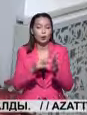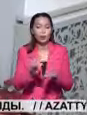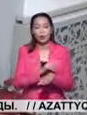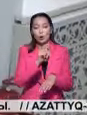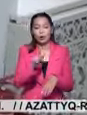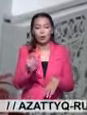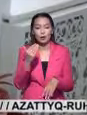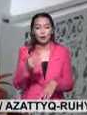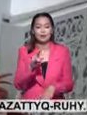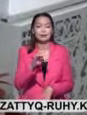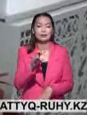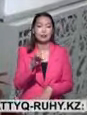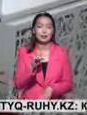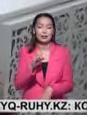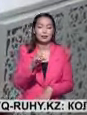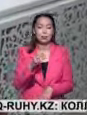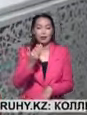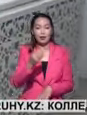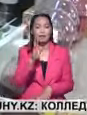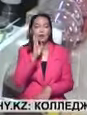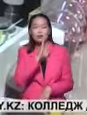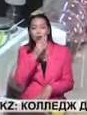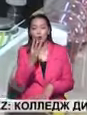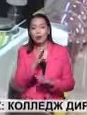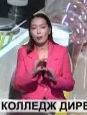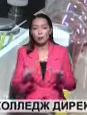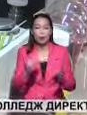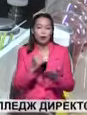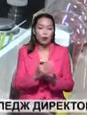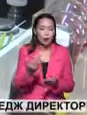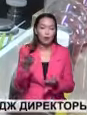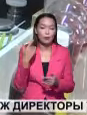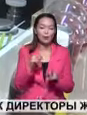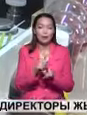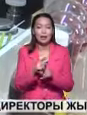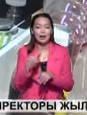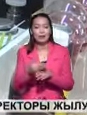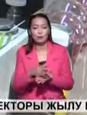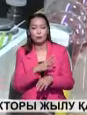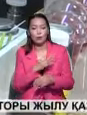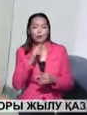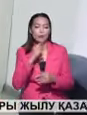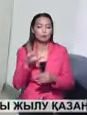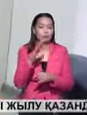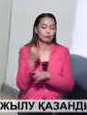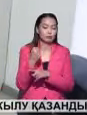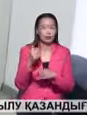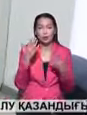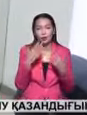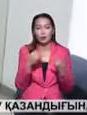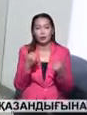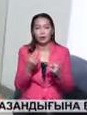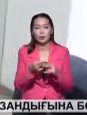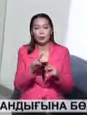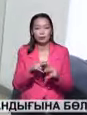бірі Динара Ашықбаева. Келіншектің 3 баласы бар. Бұрын басында бірнеше несиесі болған, қаржылық қиындықты да бастан кешірген. Бірақ қаржылық